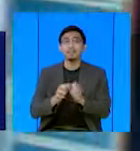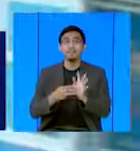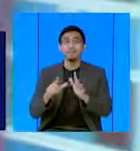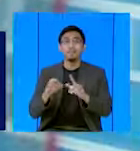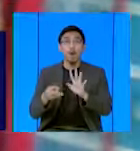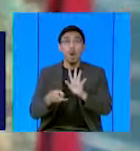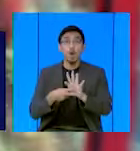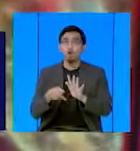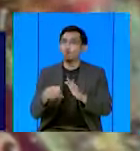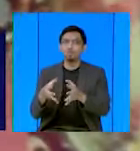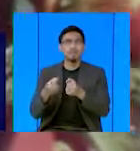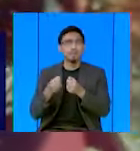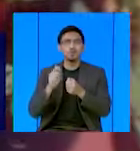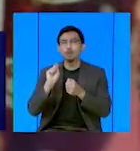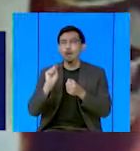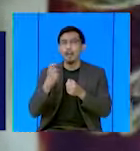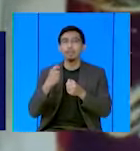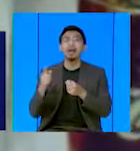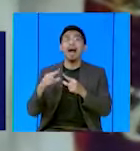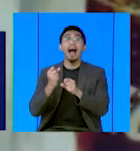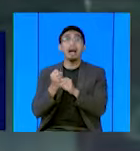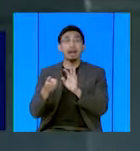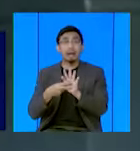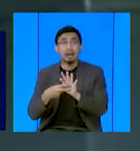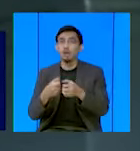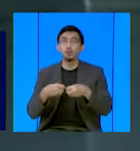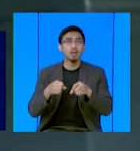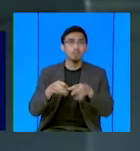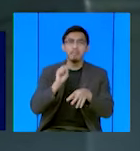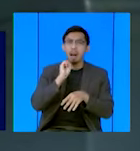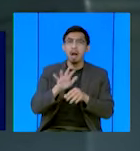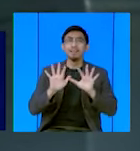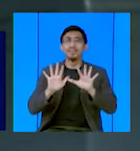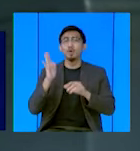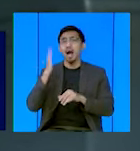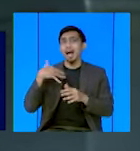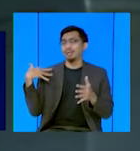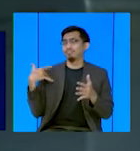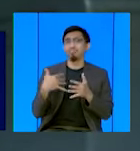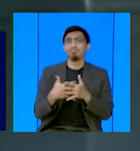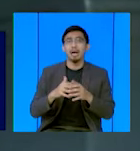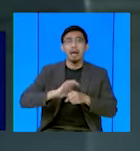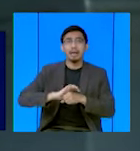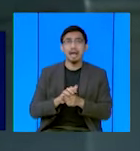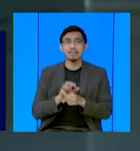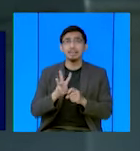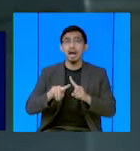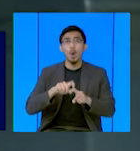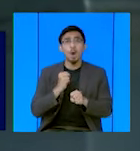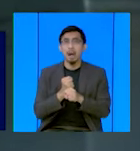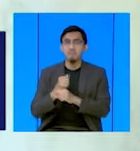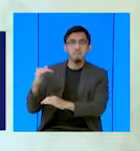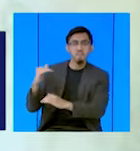gas melon sangat sulit untuk didapatkan. Agen dan juga pengecer yang biasa mengaku sudah 10 hari terakhir gas LPG 3 kg